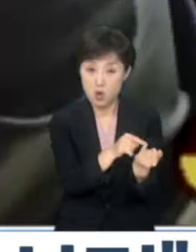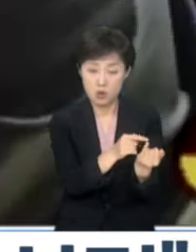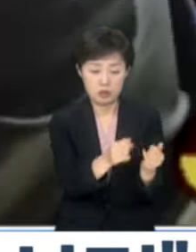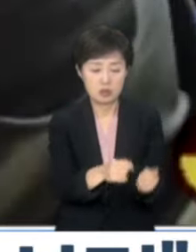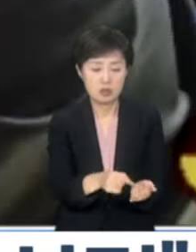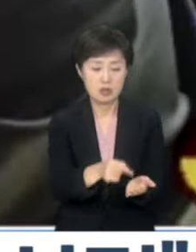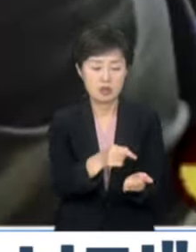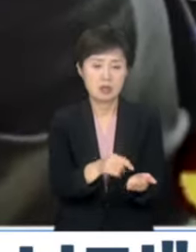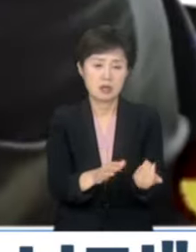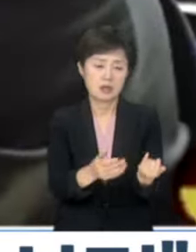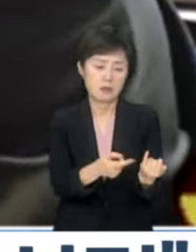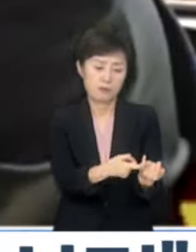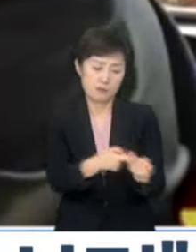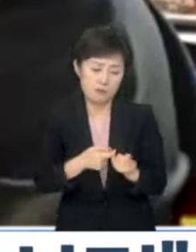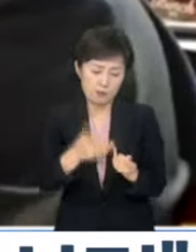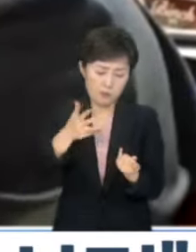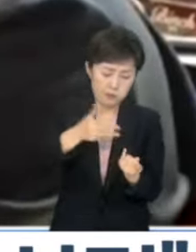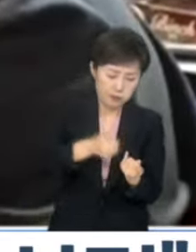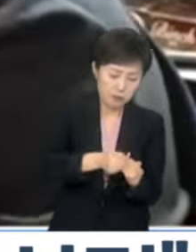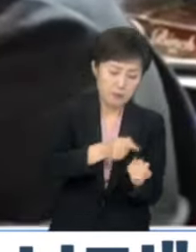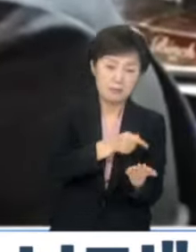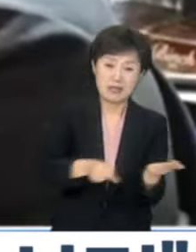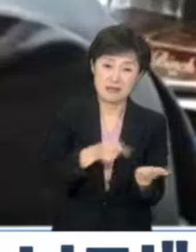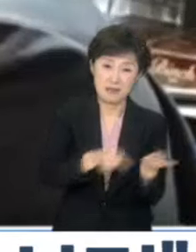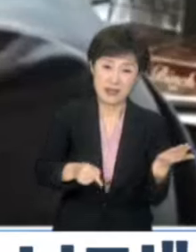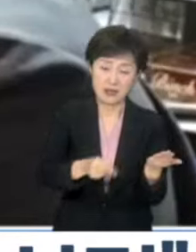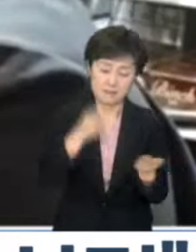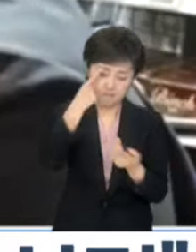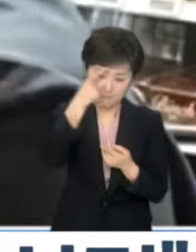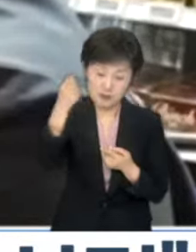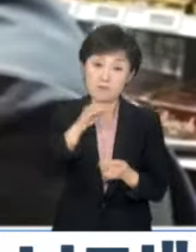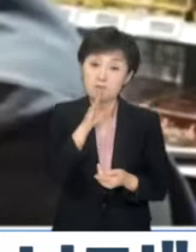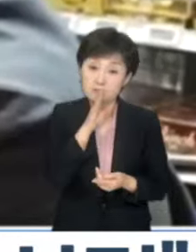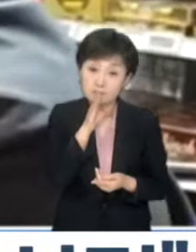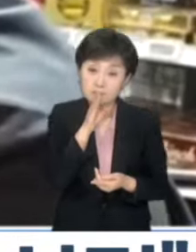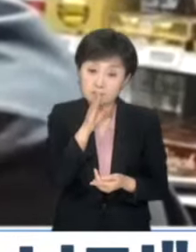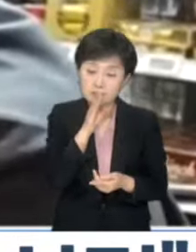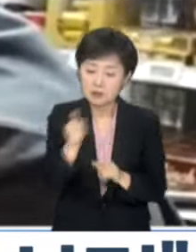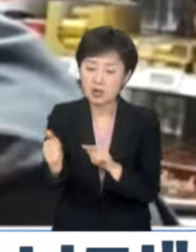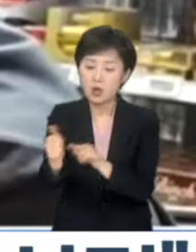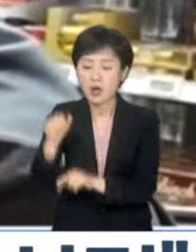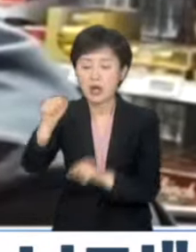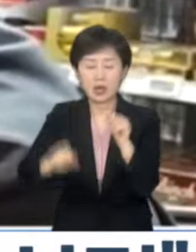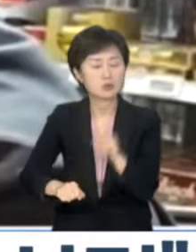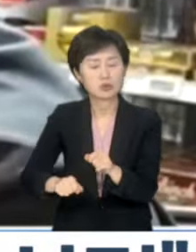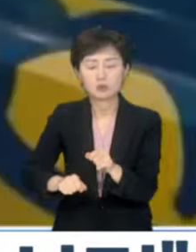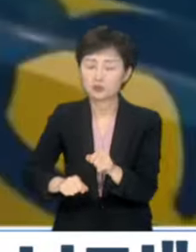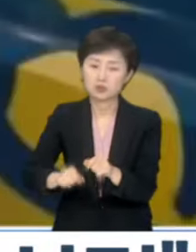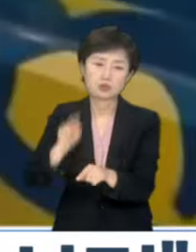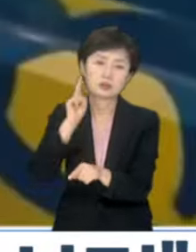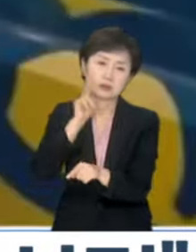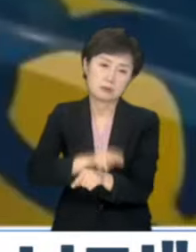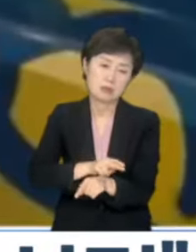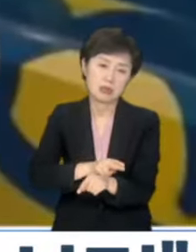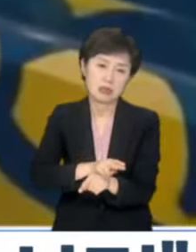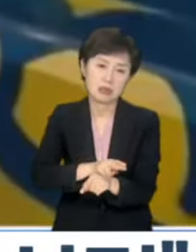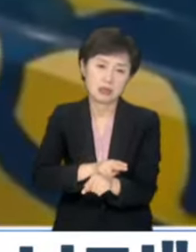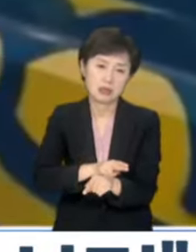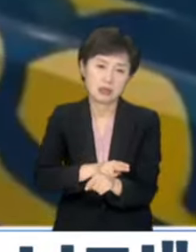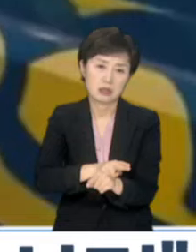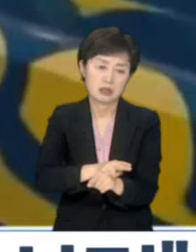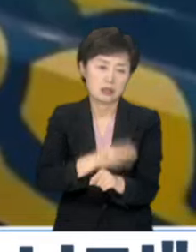위안부 피해자분들을 기리기 위해서 아, 만들어 놓은 것인데 그런 행동 누가 보더라도 사실은 모욕하고